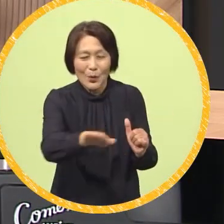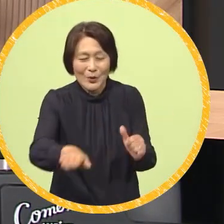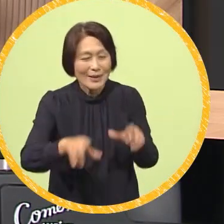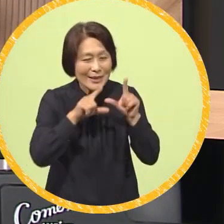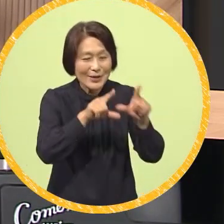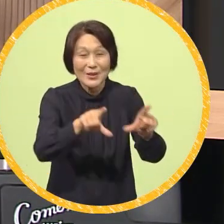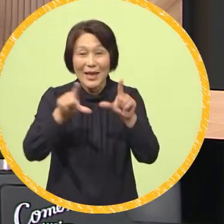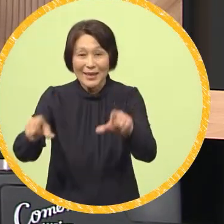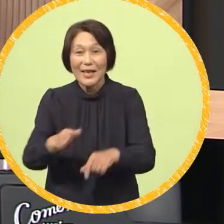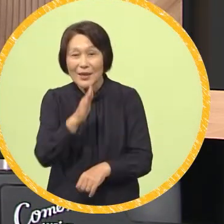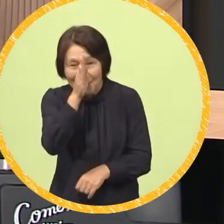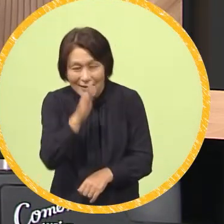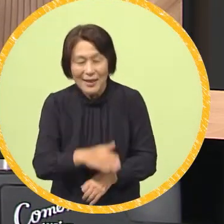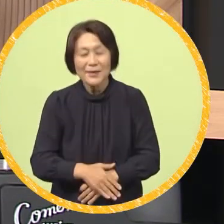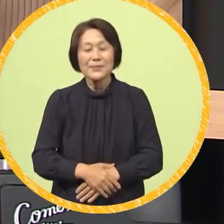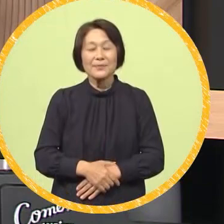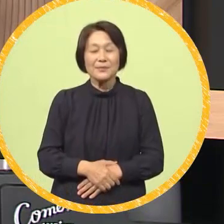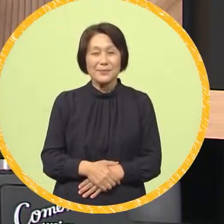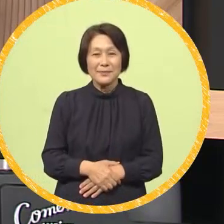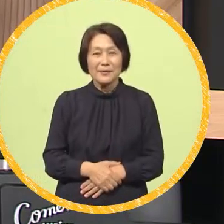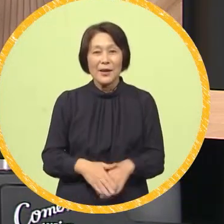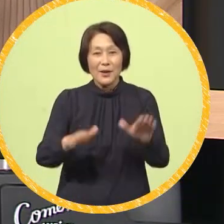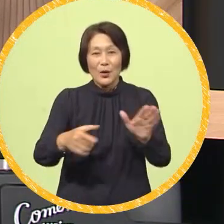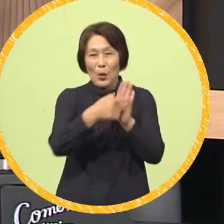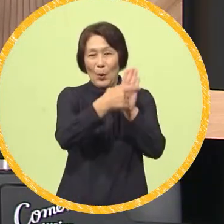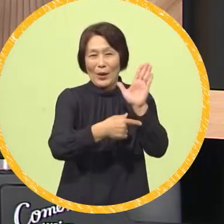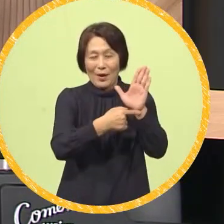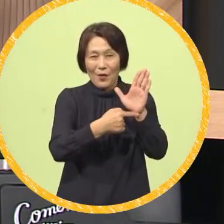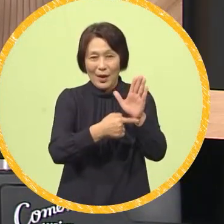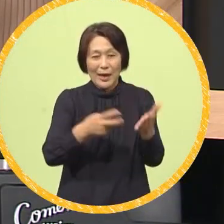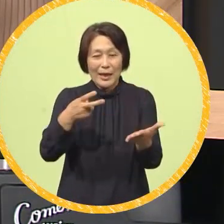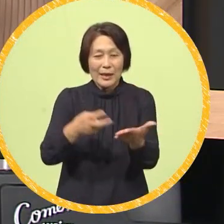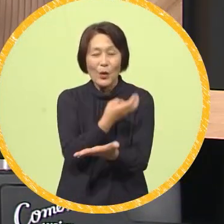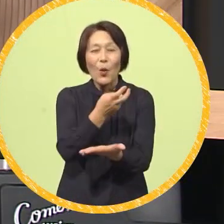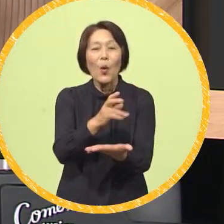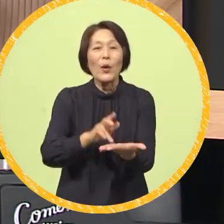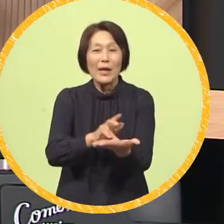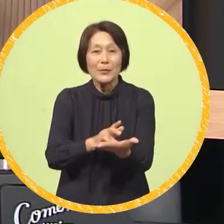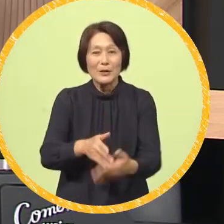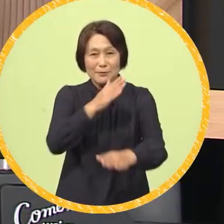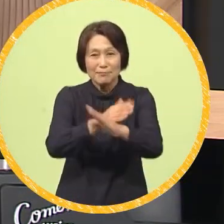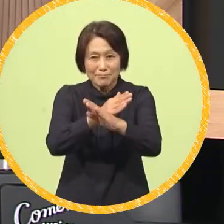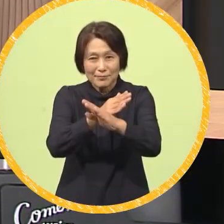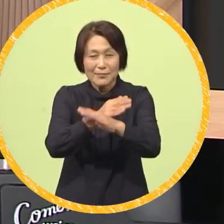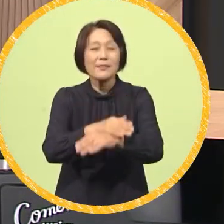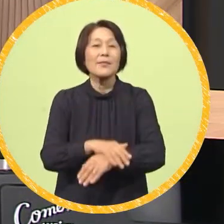ていただければと思います。今日の話題はストップ違法薬物でした。